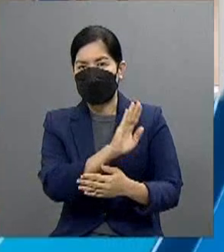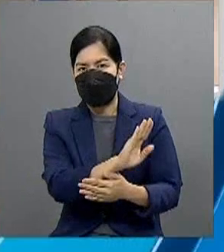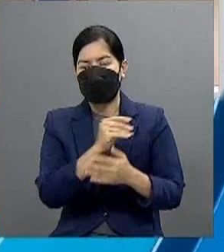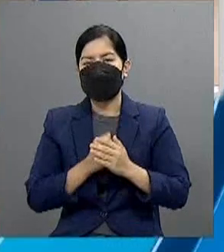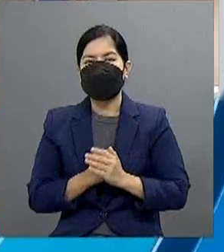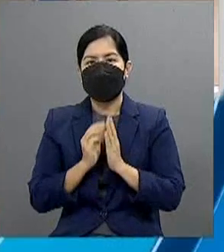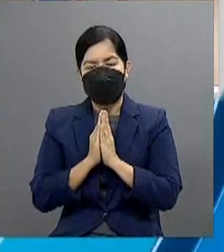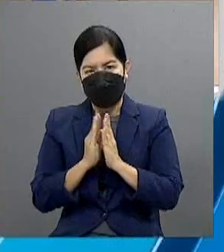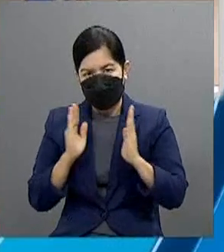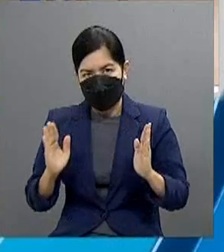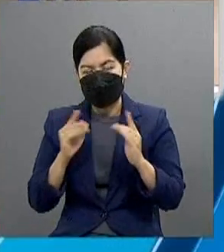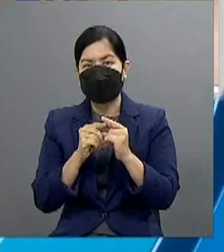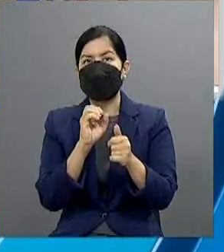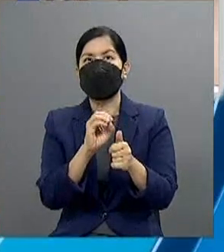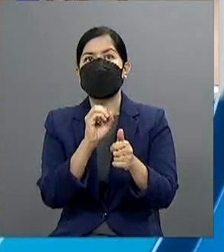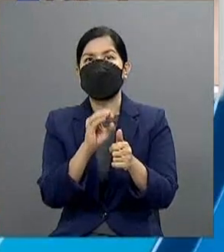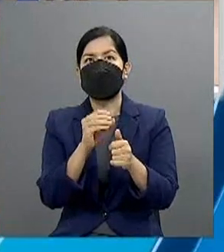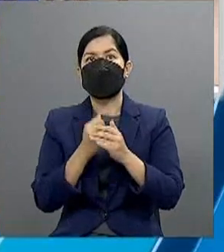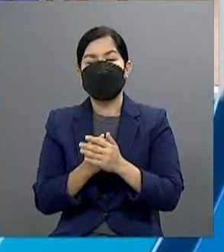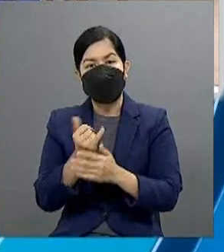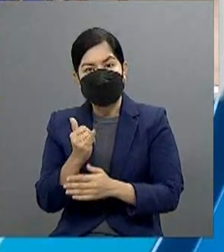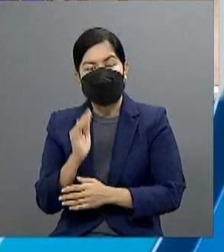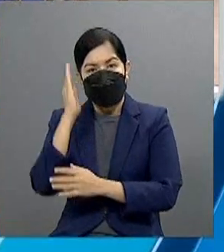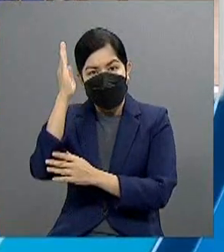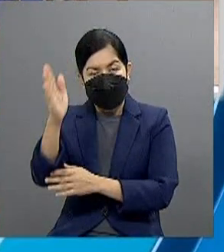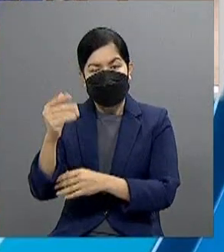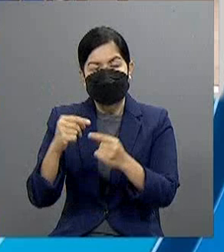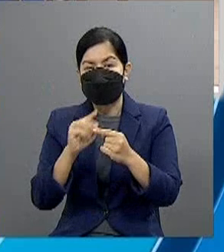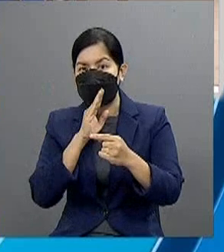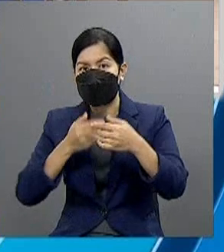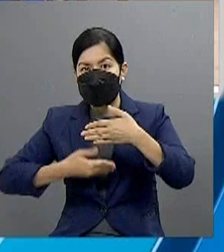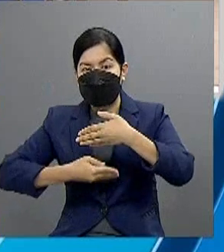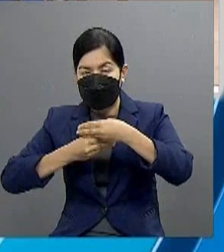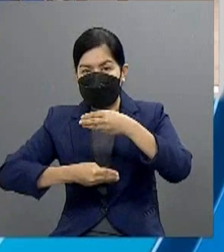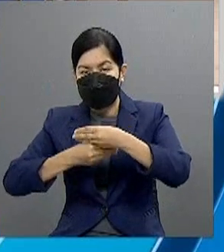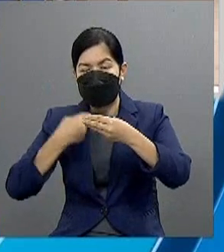ความรู้ในรายการไว้มีโอกาสหน้ามีความคืบหน้าอะไรใหม่แจ้งมาได้เลยนะครับจะได้นำเสนอให้กับคุณผู้ชมนะครับ